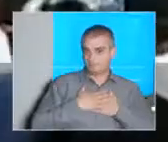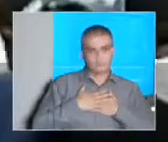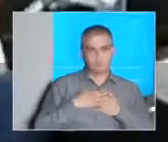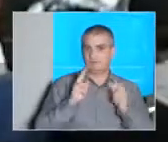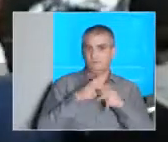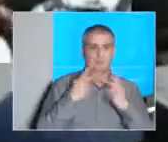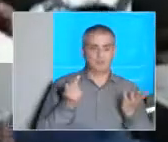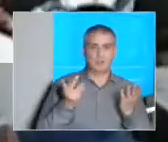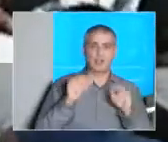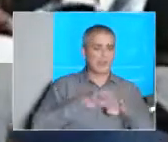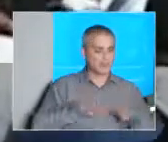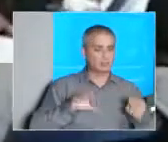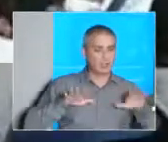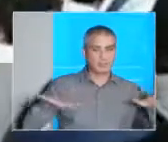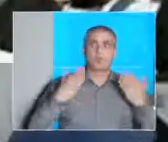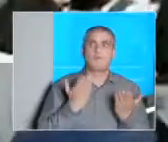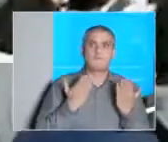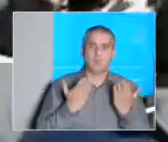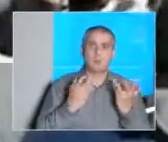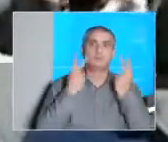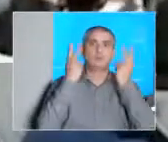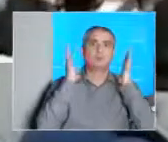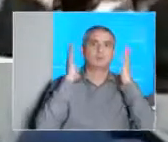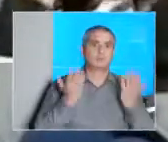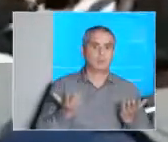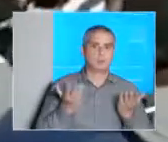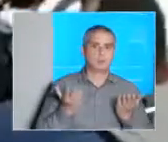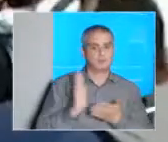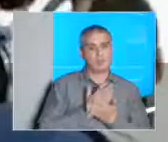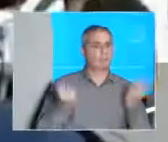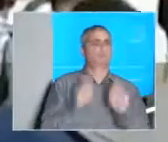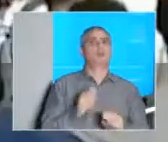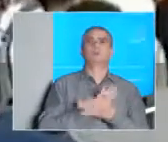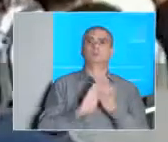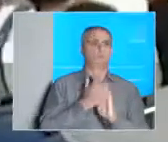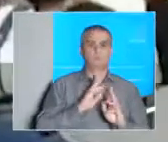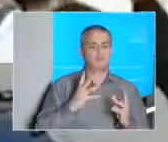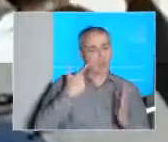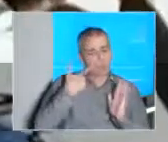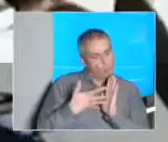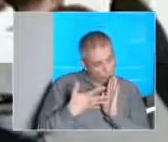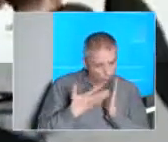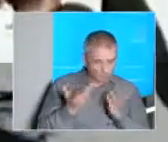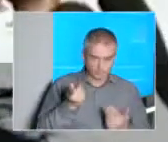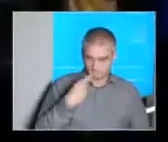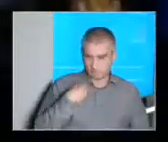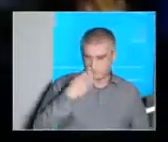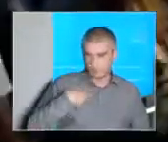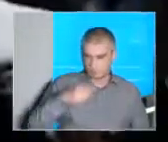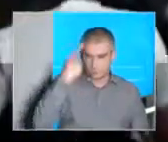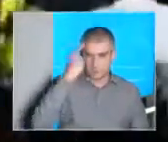ניתן גם לקחת תשתית תעופתית משמעותית ביותר, ולהחליט שסוגרים אותה בלי שבוחנים. אני רוצה